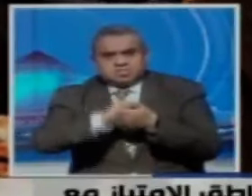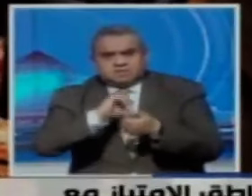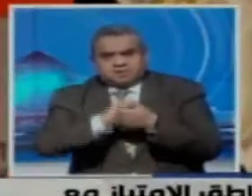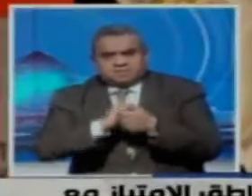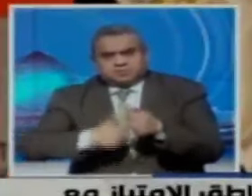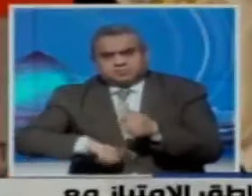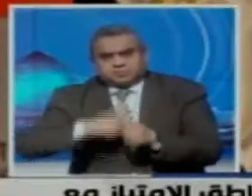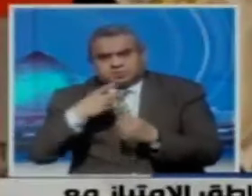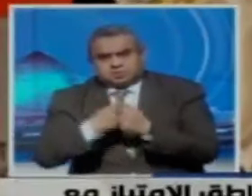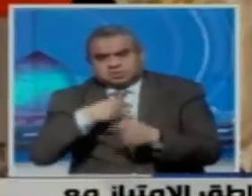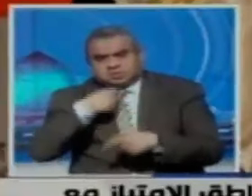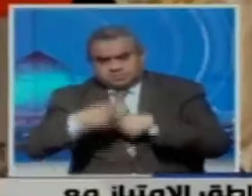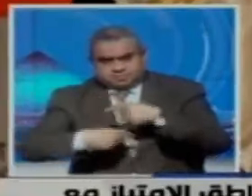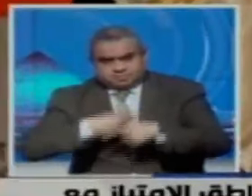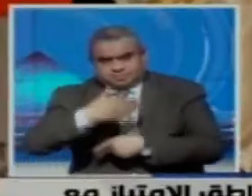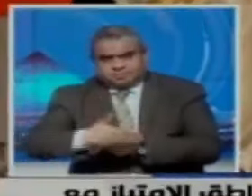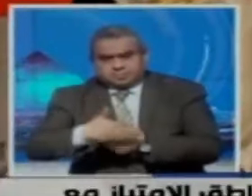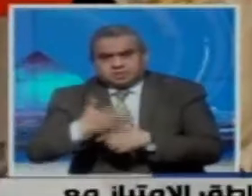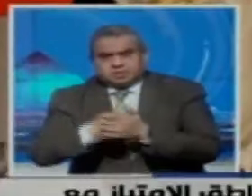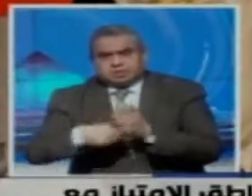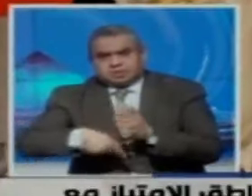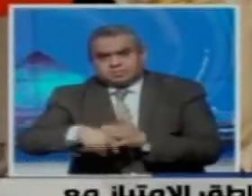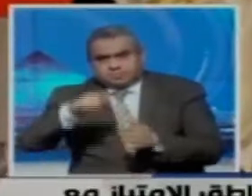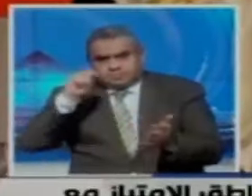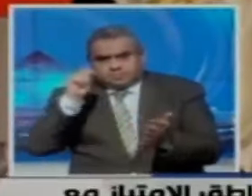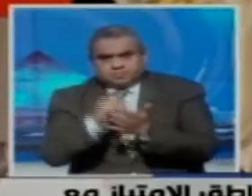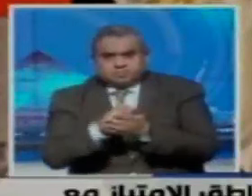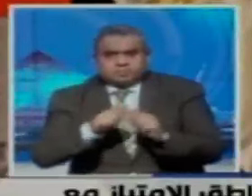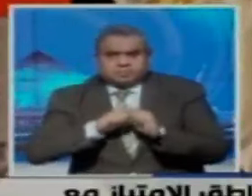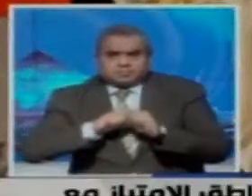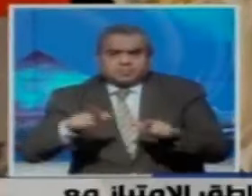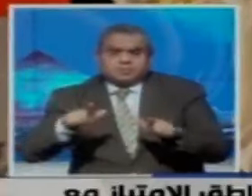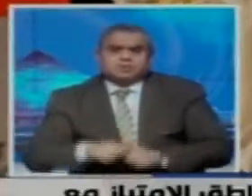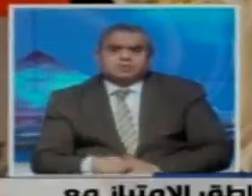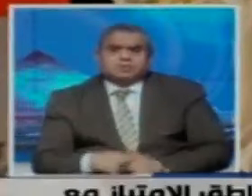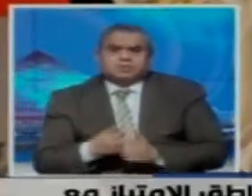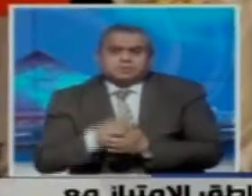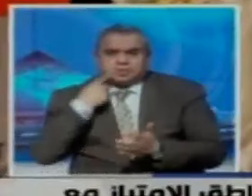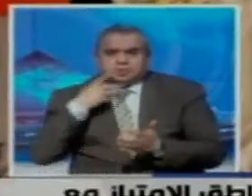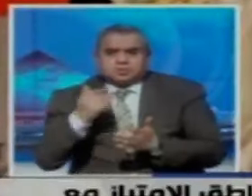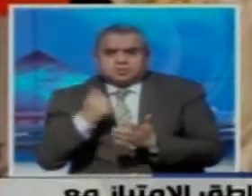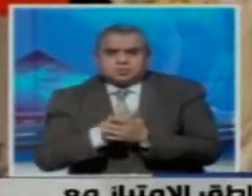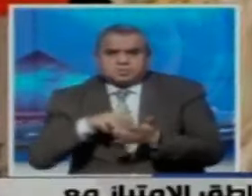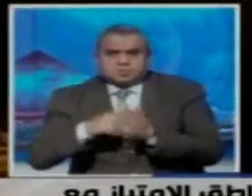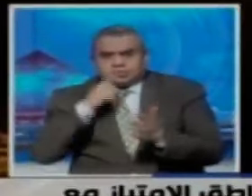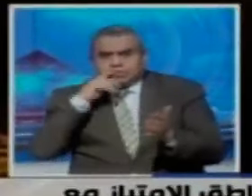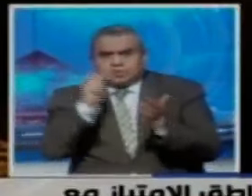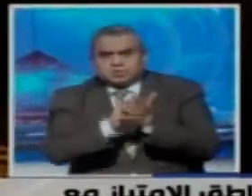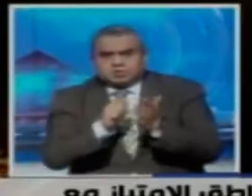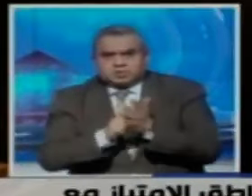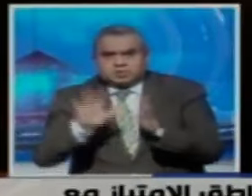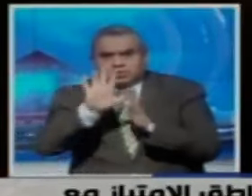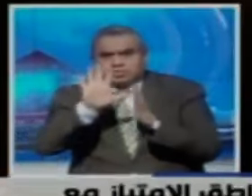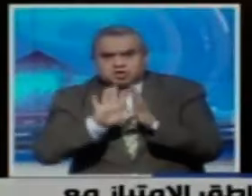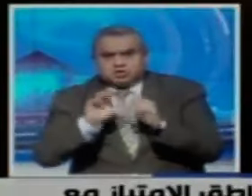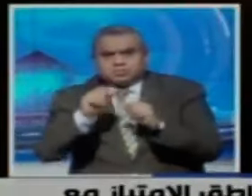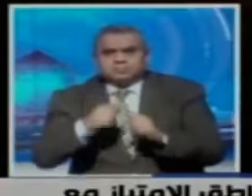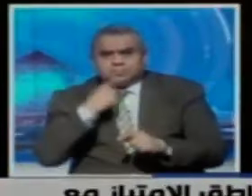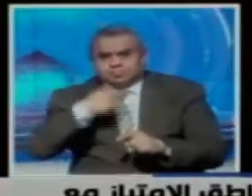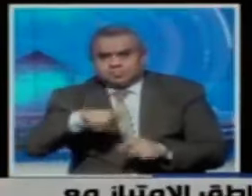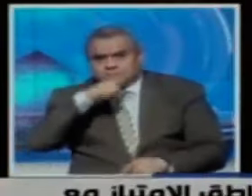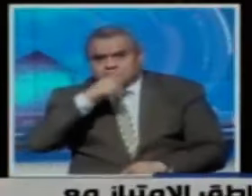سيتم بعد ذلك استصدارها من خلال الخوض في الإجراءات التشريعية اللازمة. لازم